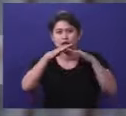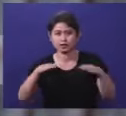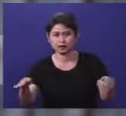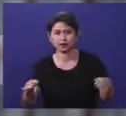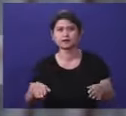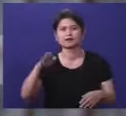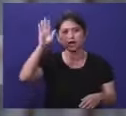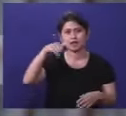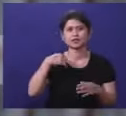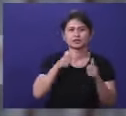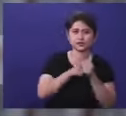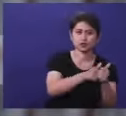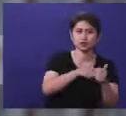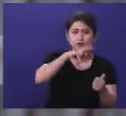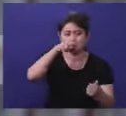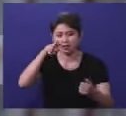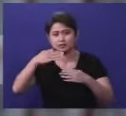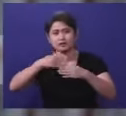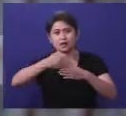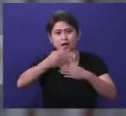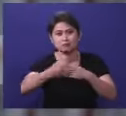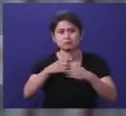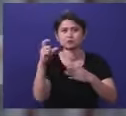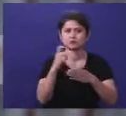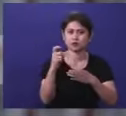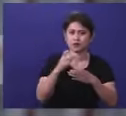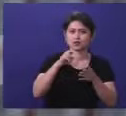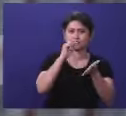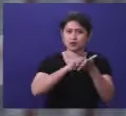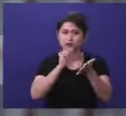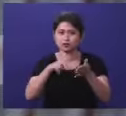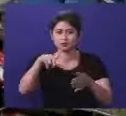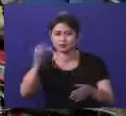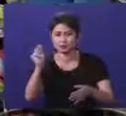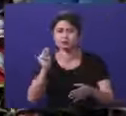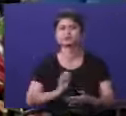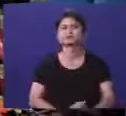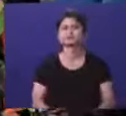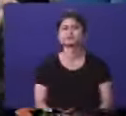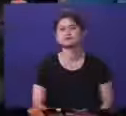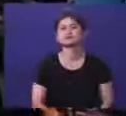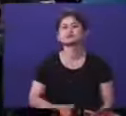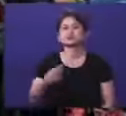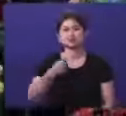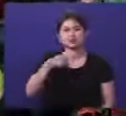dan adil, mari berpartisipasi mengawasi tahapan coklit daftar pemilih.